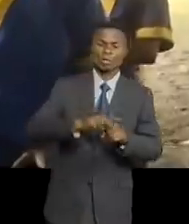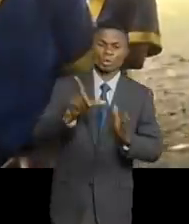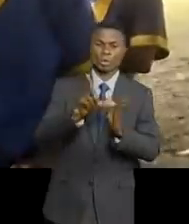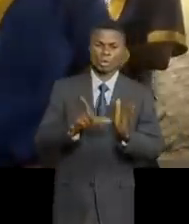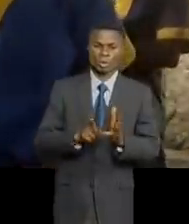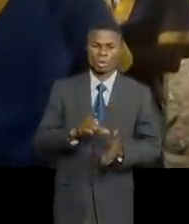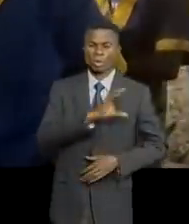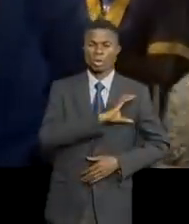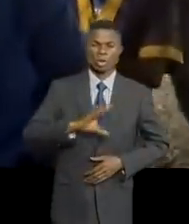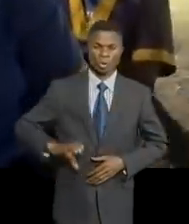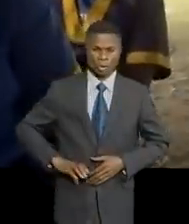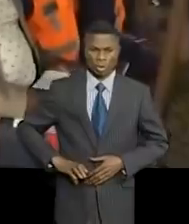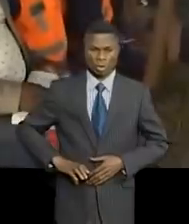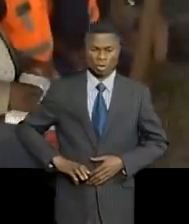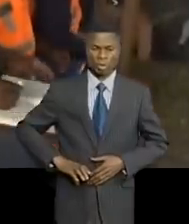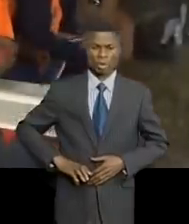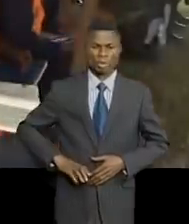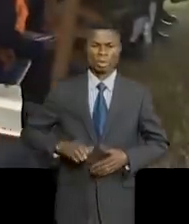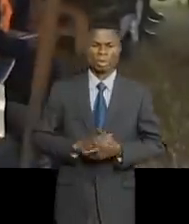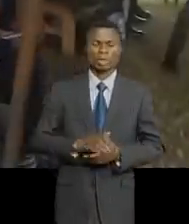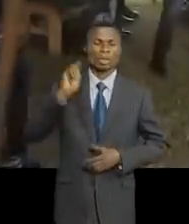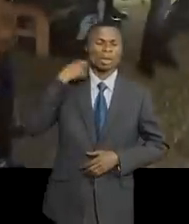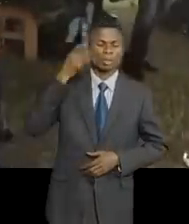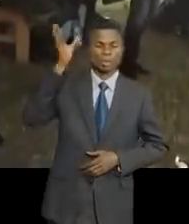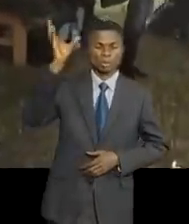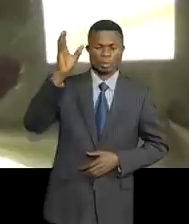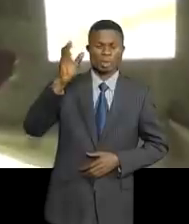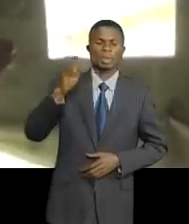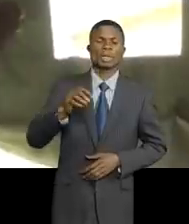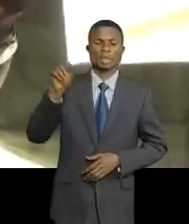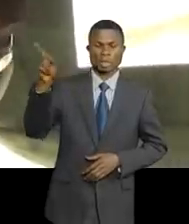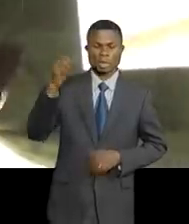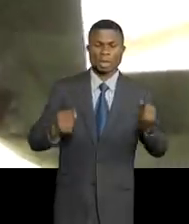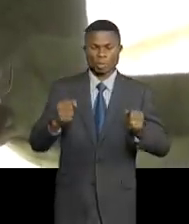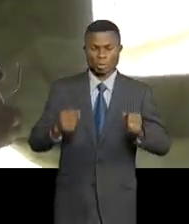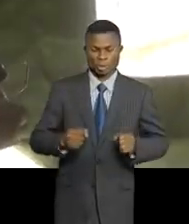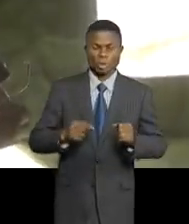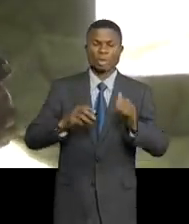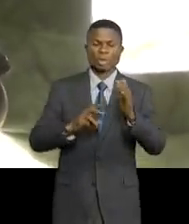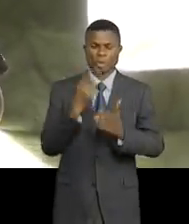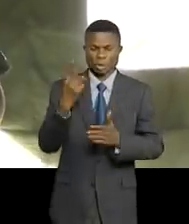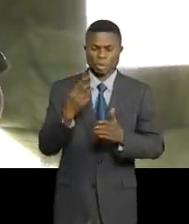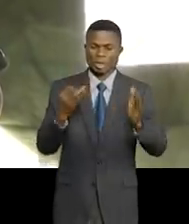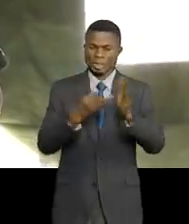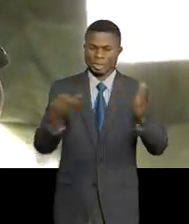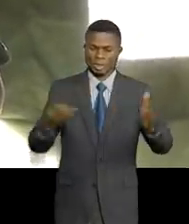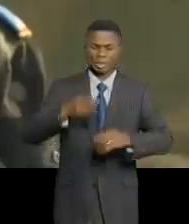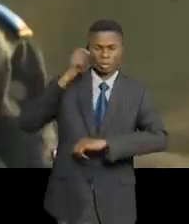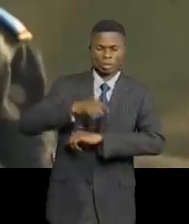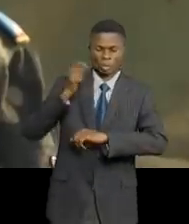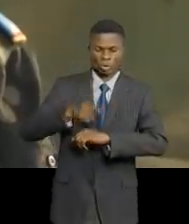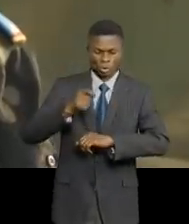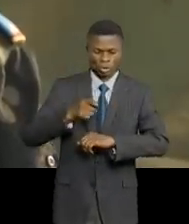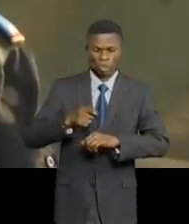commissaires Mboma et consorts se déroule à la prison militaire d'Ndolo. Cette 7e audience foraine du tribunal militaire de garnison